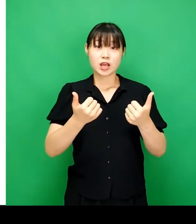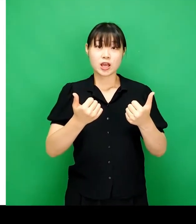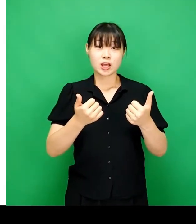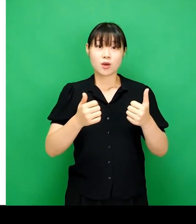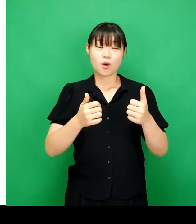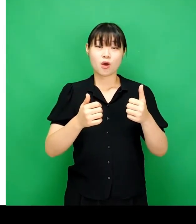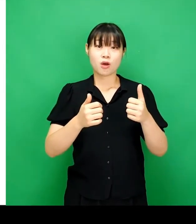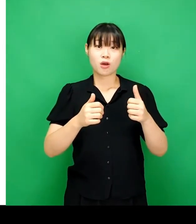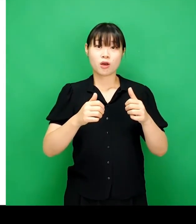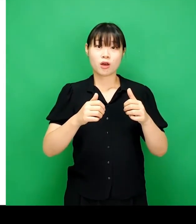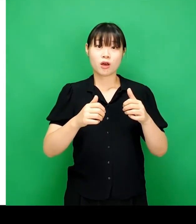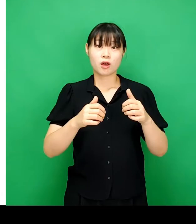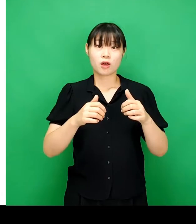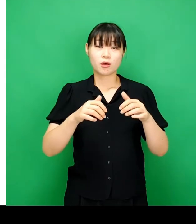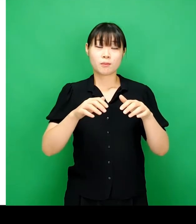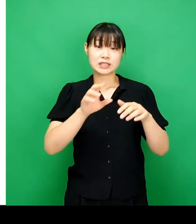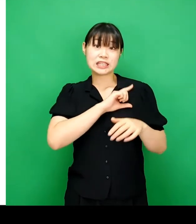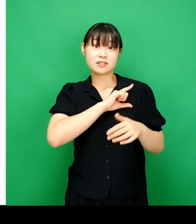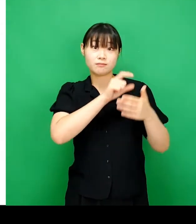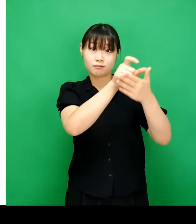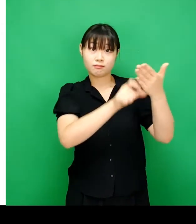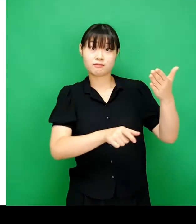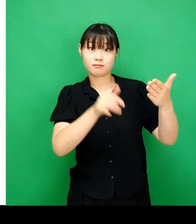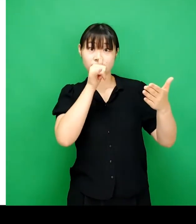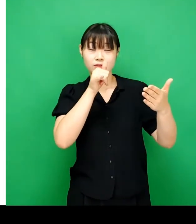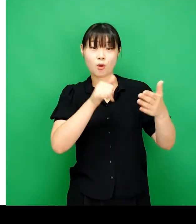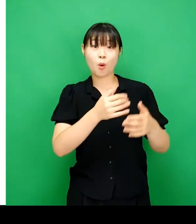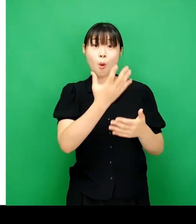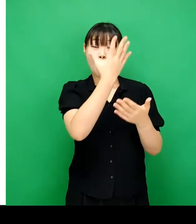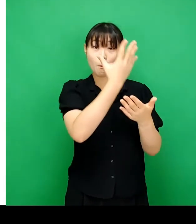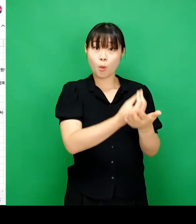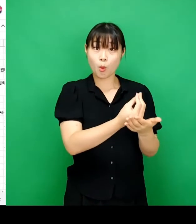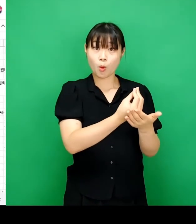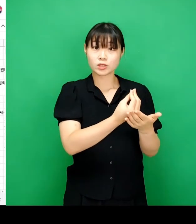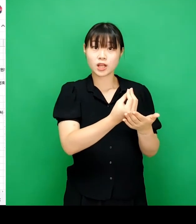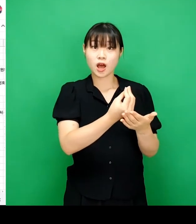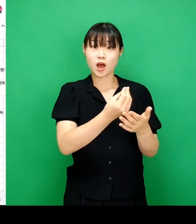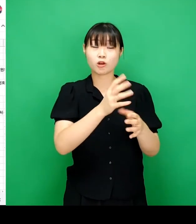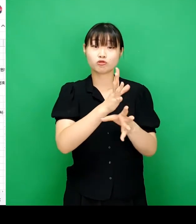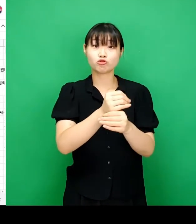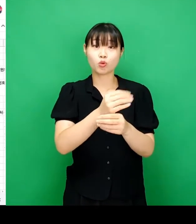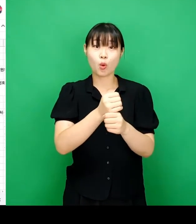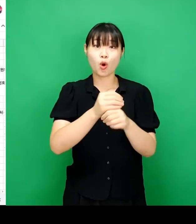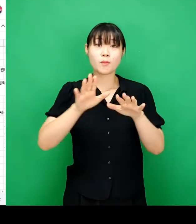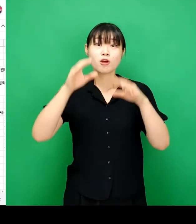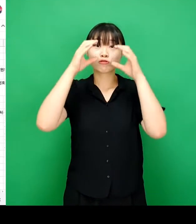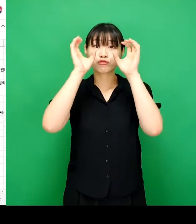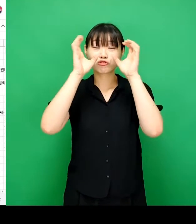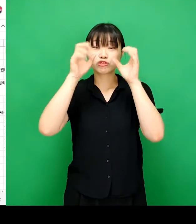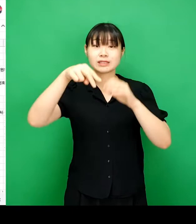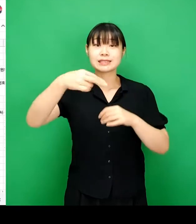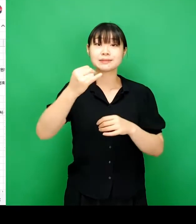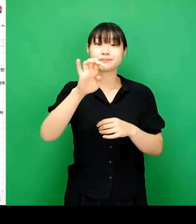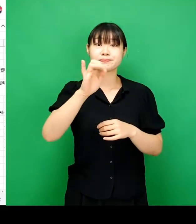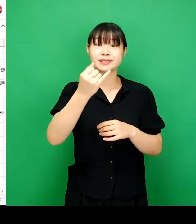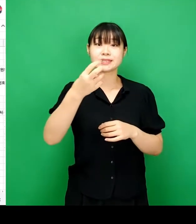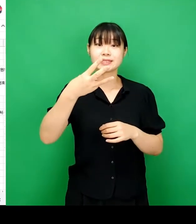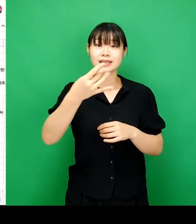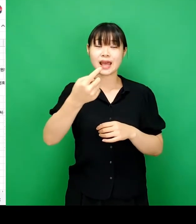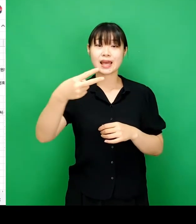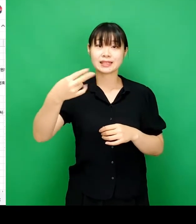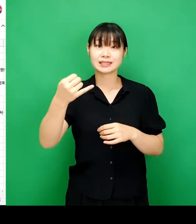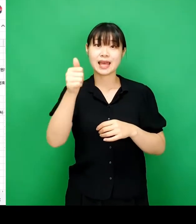국회의원 현황 1페이지에 있는 의원들의 명단이 보입니다. 복사된 주소를 이번에는 구글